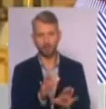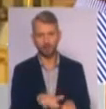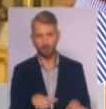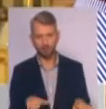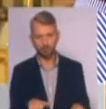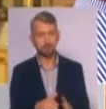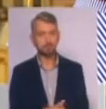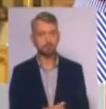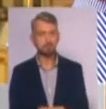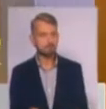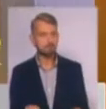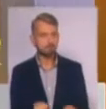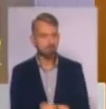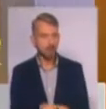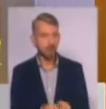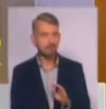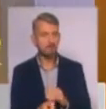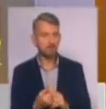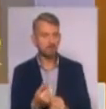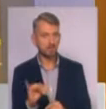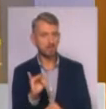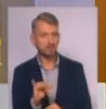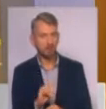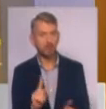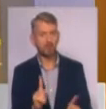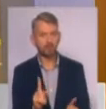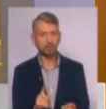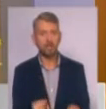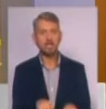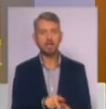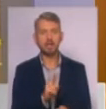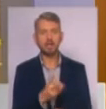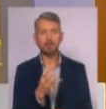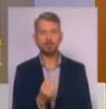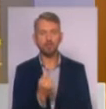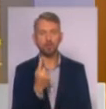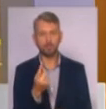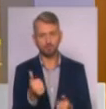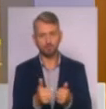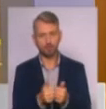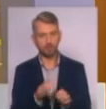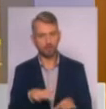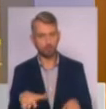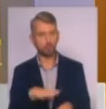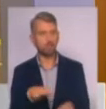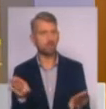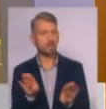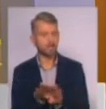така вийшла ситуація, що так як ще один поруч садочок був